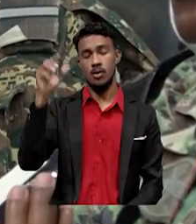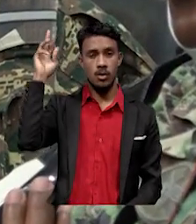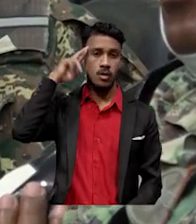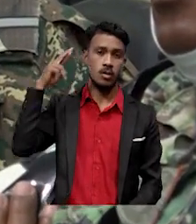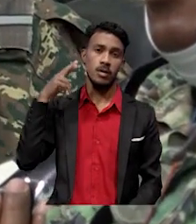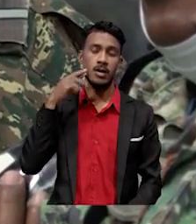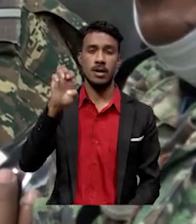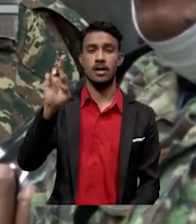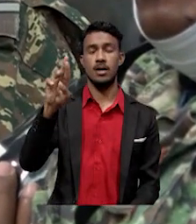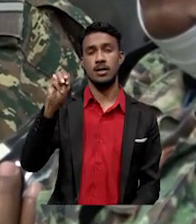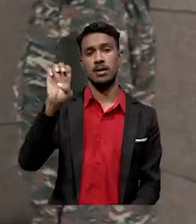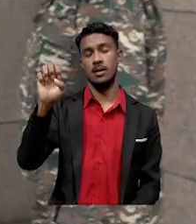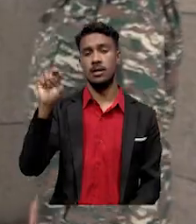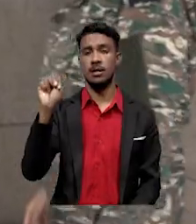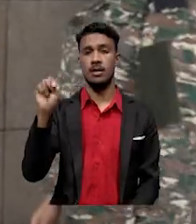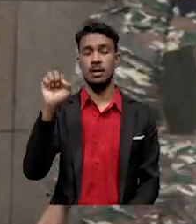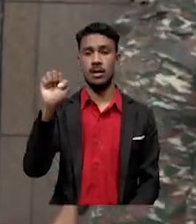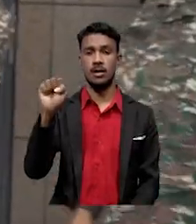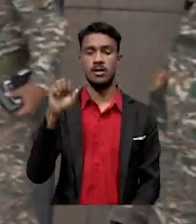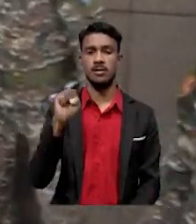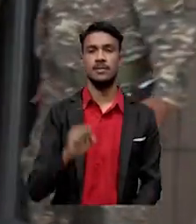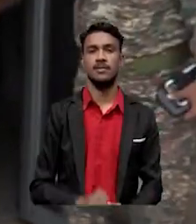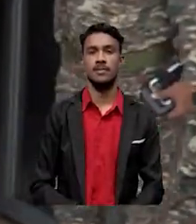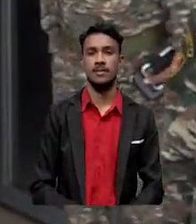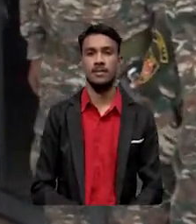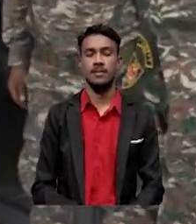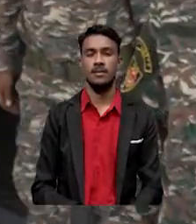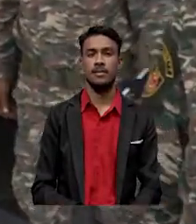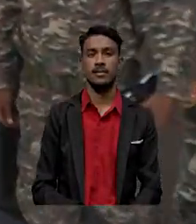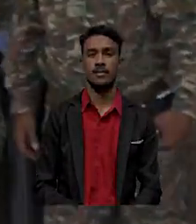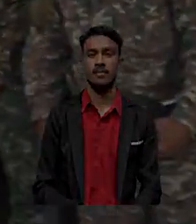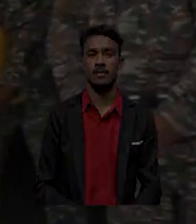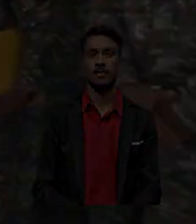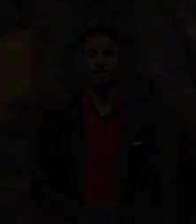Ernest da Costa Sicliras, Aihai, Napoleão Xavier, Justiniano Nano, ZMN.